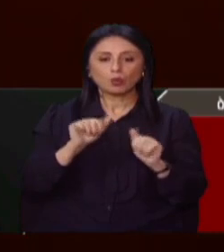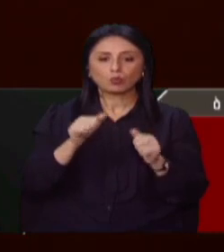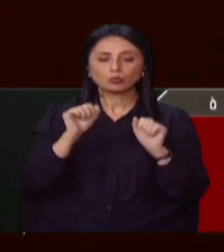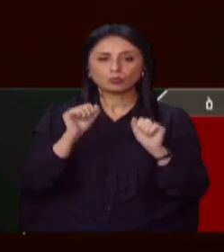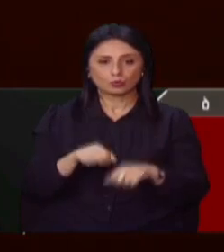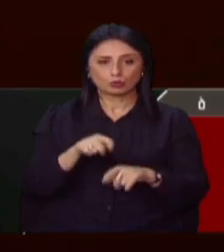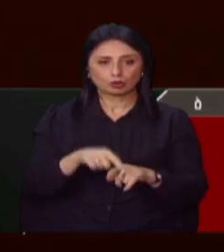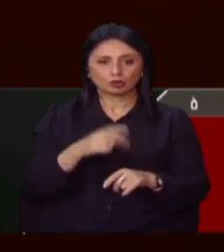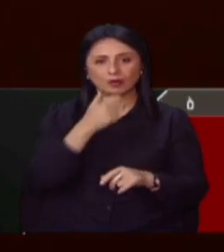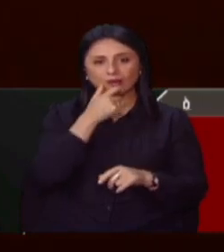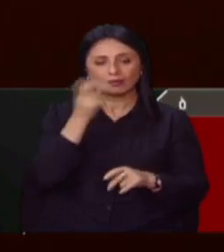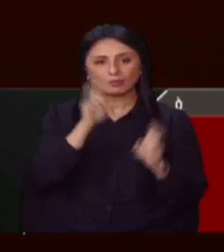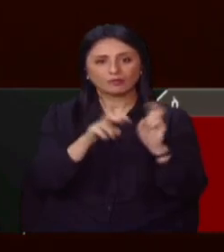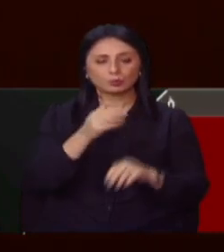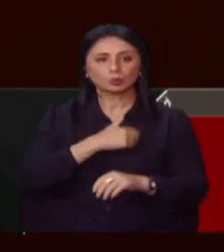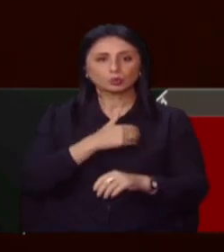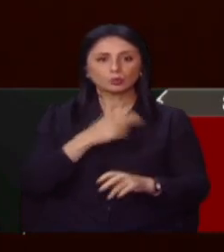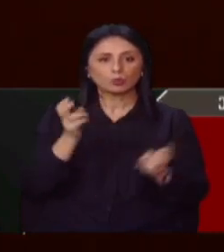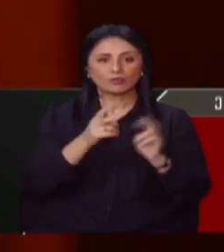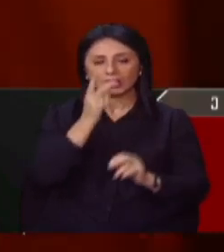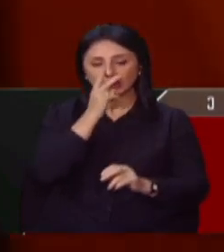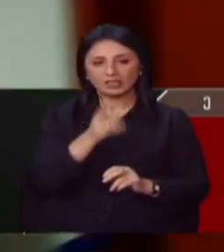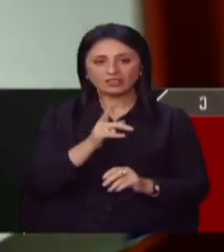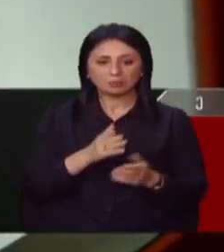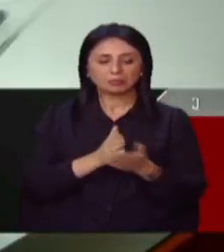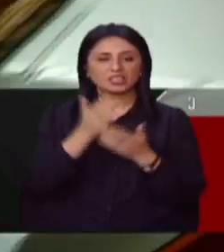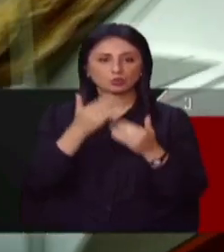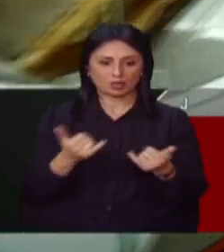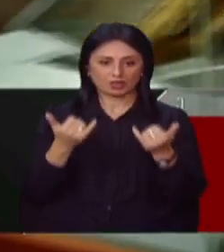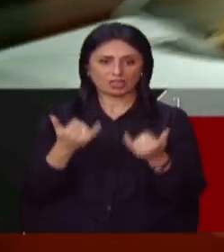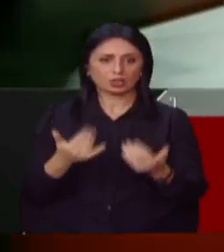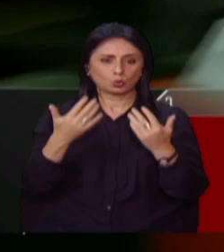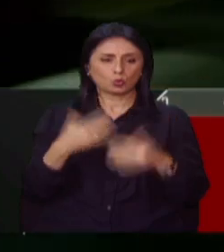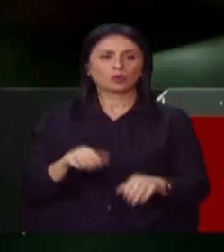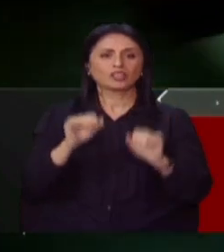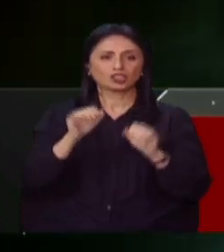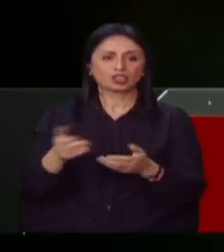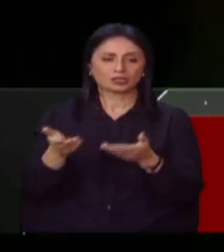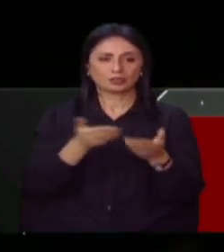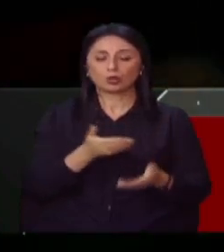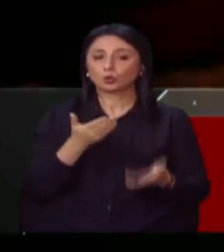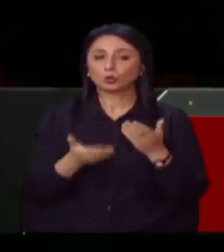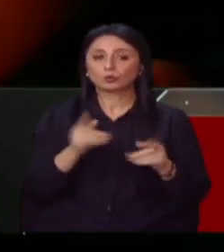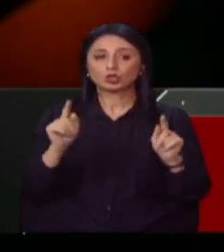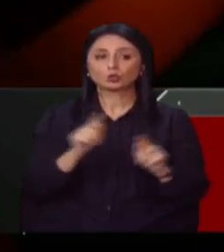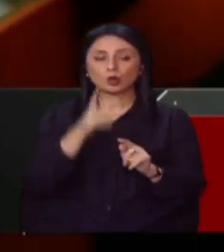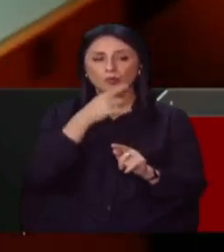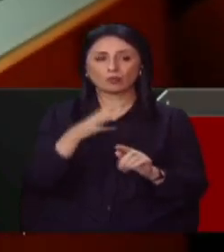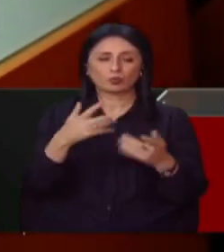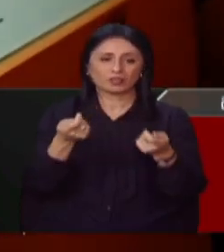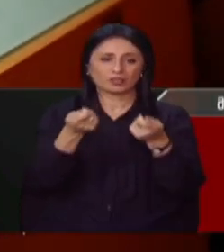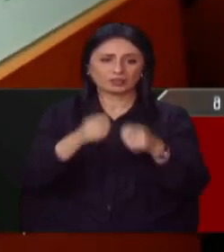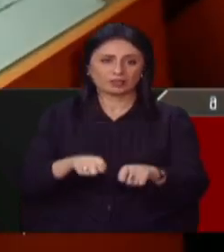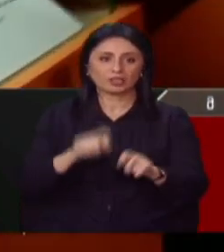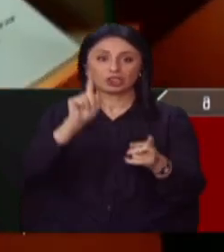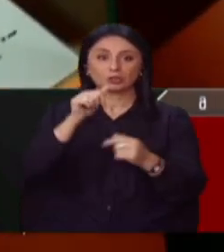შეძლებენ დამთვალიერებლები მსურველები რომ მოვიდნენ ნახონ პრინციპში ეს უკვე დღესვე უკვე იყო შესაძლებელი თუმცა მუზეუმი ამ დროისთვის უკვე დაკეტილი